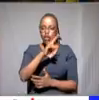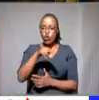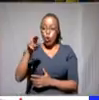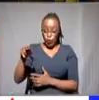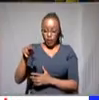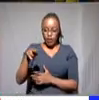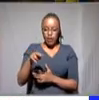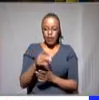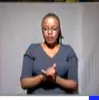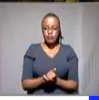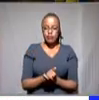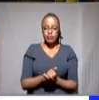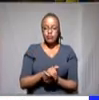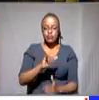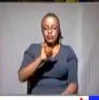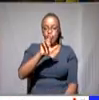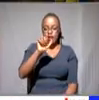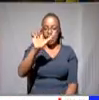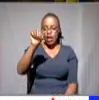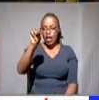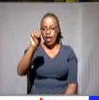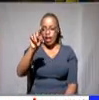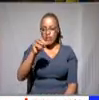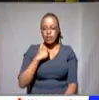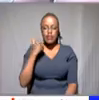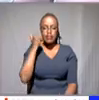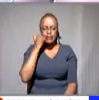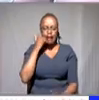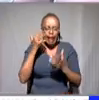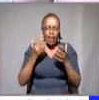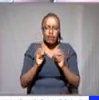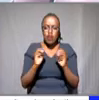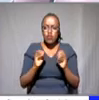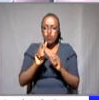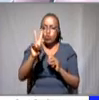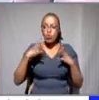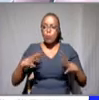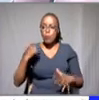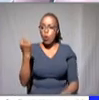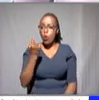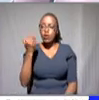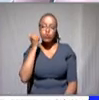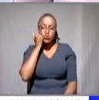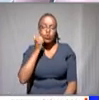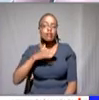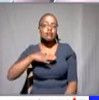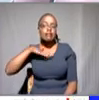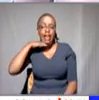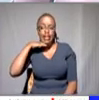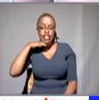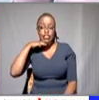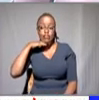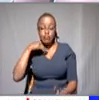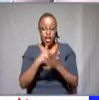wa Norway. Ireland, ama tigomeiru ni homeno na gikiro kine. Ni aduwele tu makuete gukinya